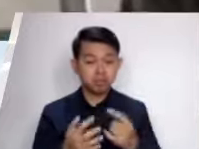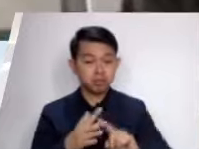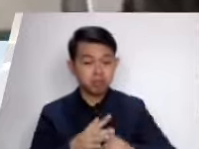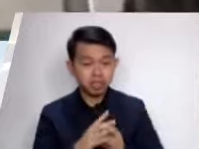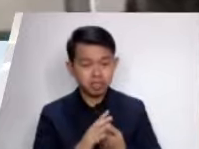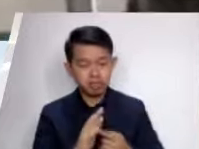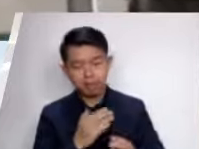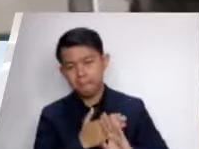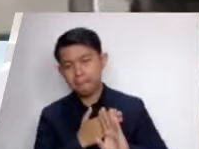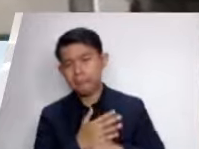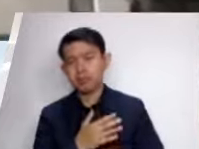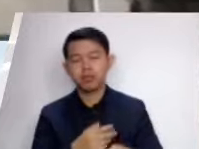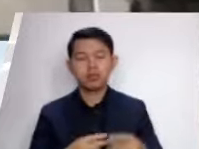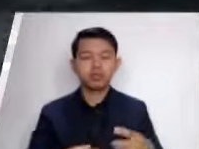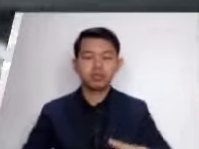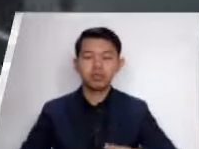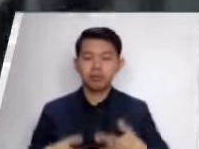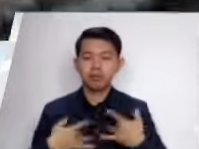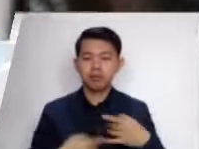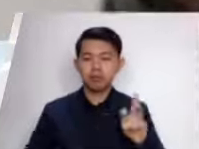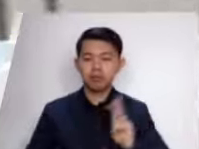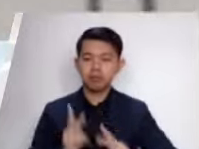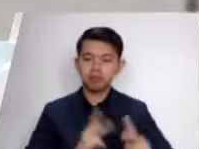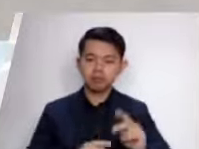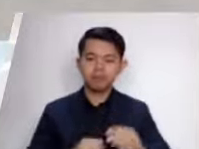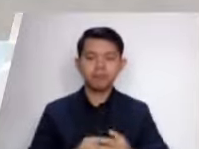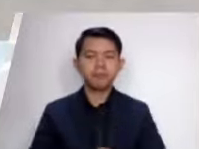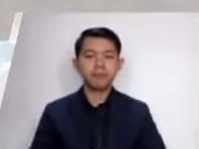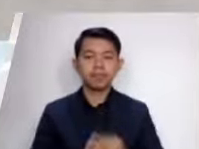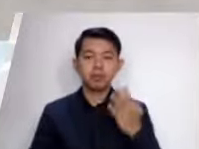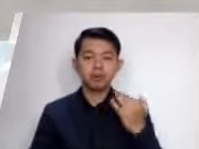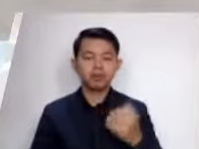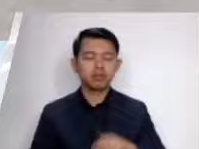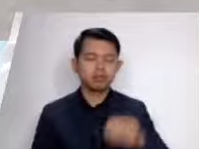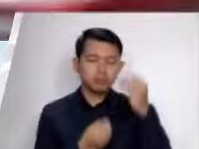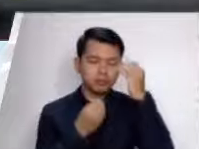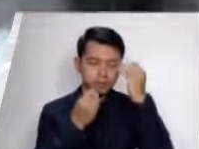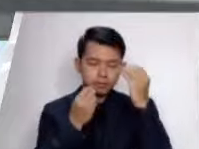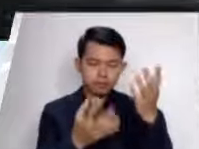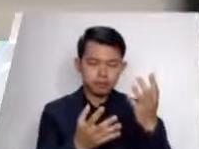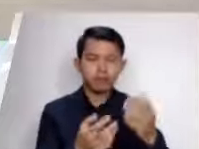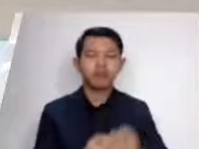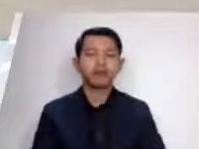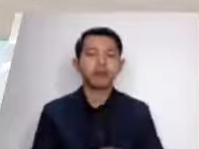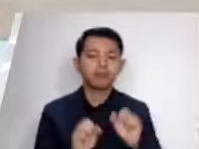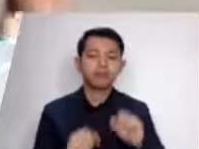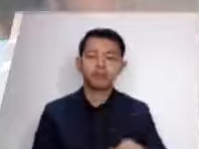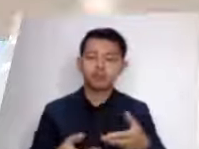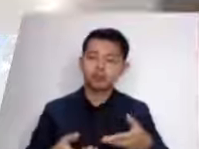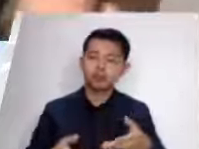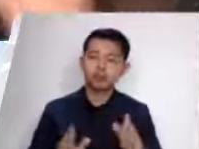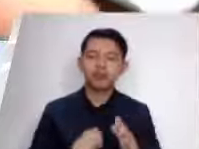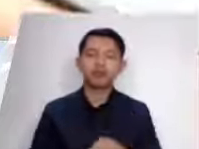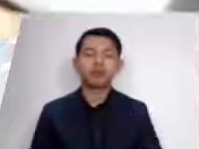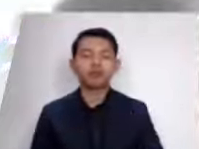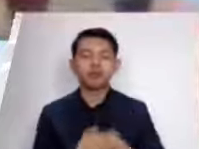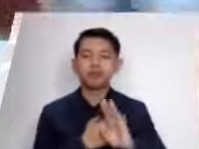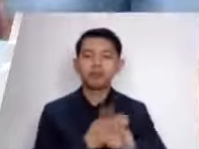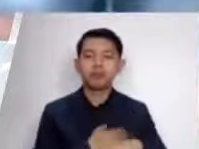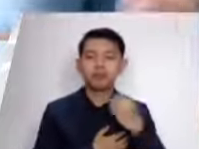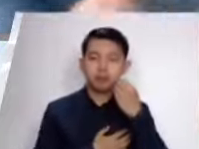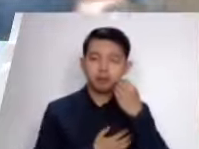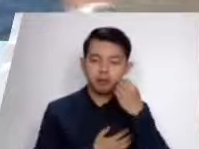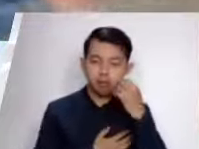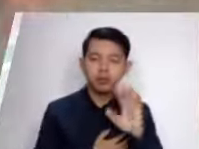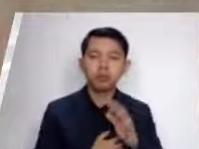mga residente dito. Ito'y kasunod na rin ang pagpapayag na makabalik sa kanilang mga bahay ang nasa 400 evacuees nitong weekend sa La Carlota